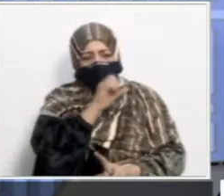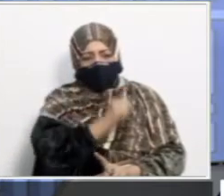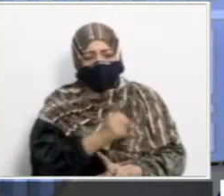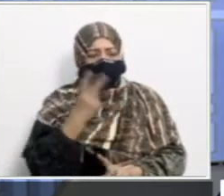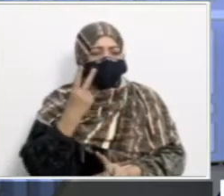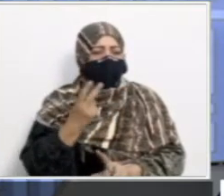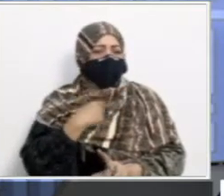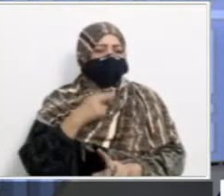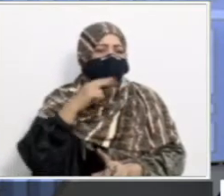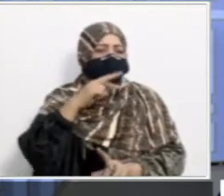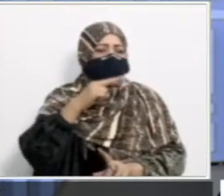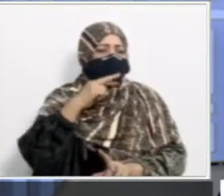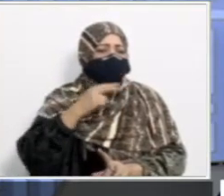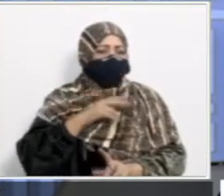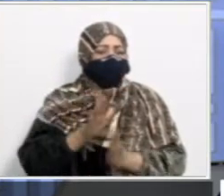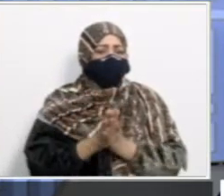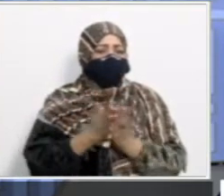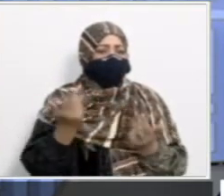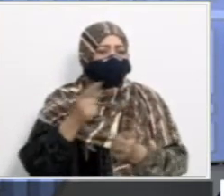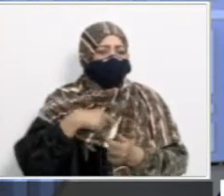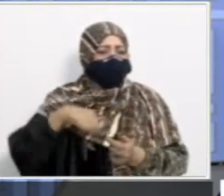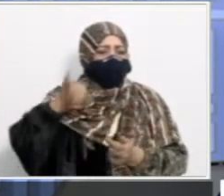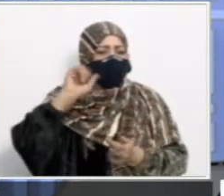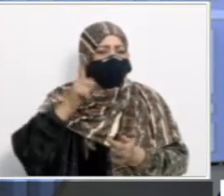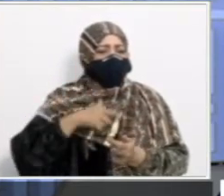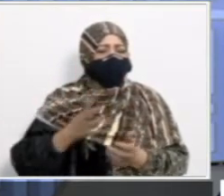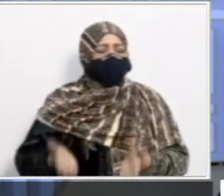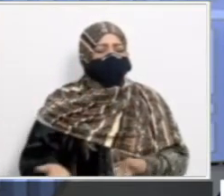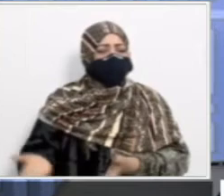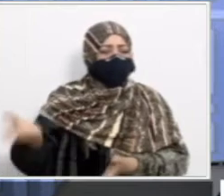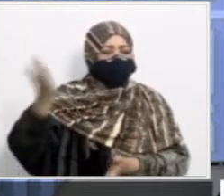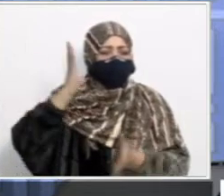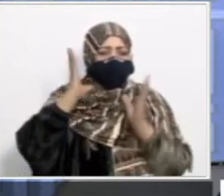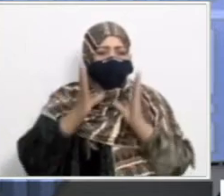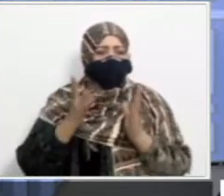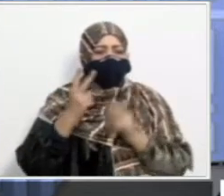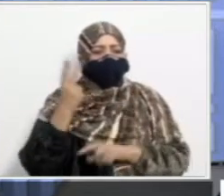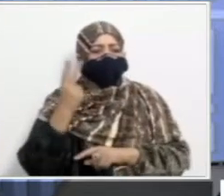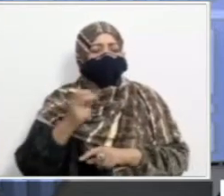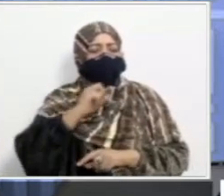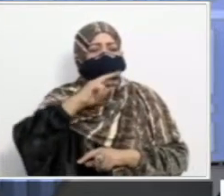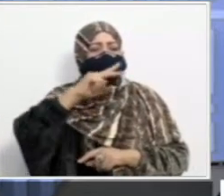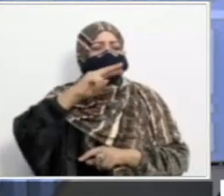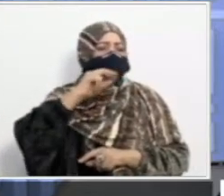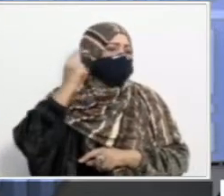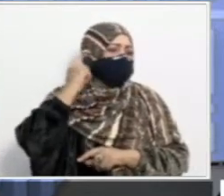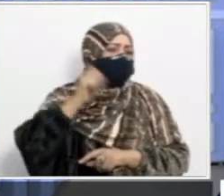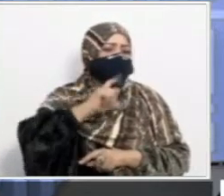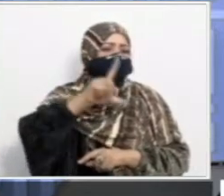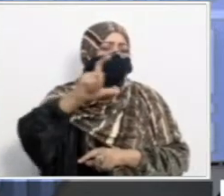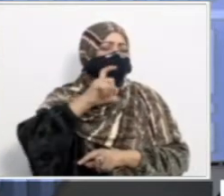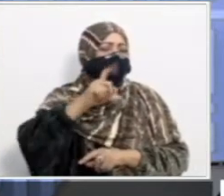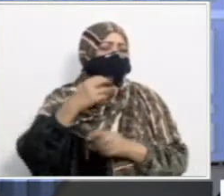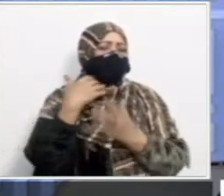ينوض يصلي الركعتين جهريات بحسب ما فاتوه يقضيهم يعني، فقال هذا الإمام ادعى على